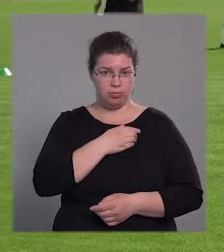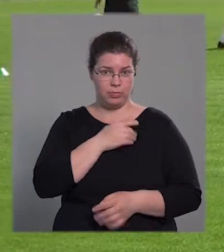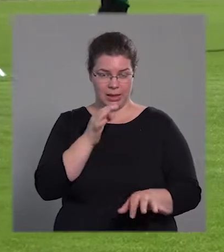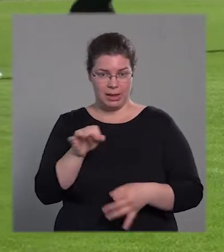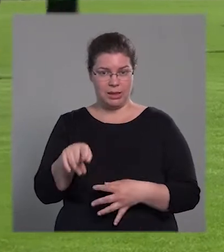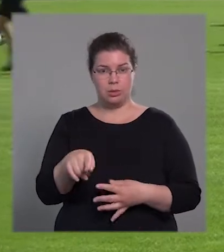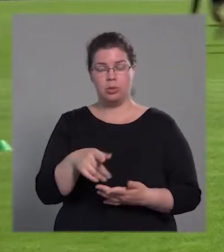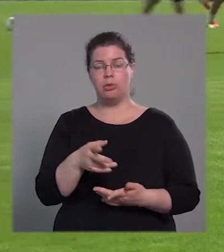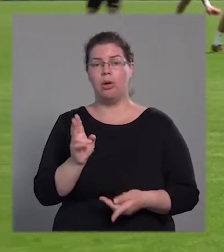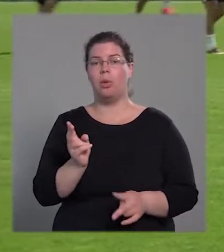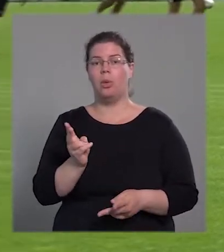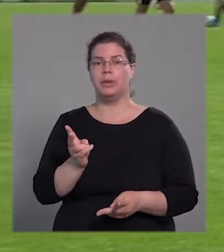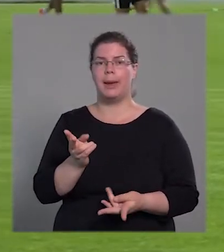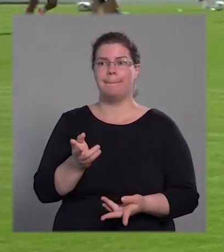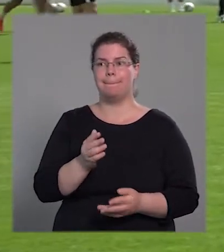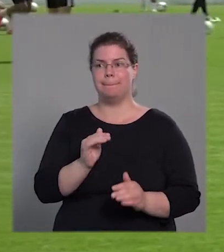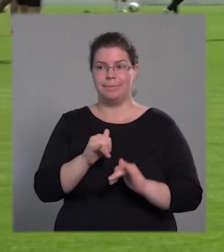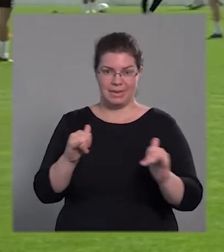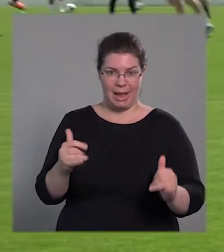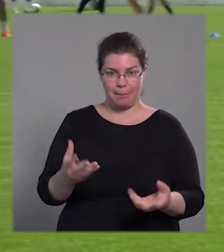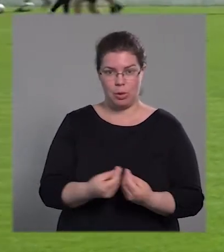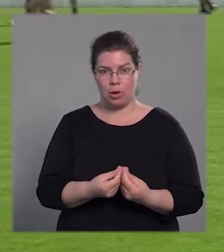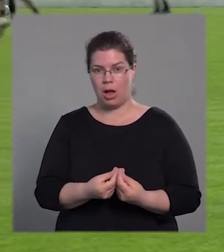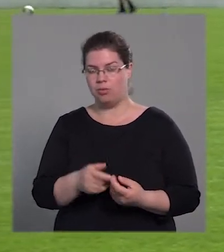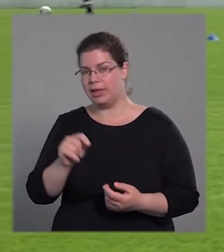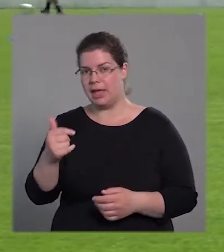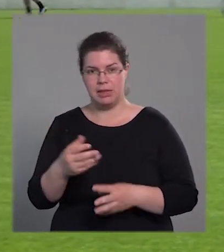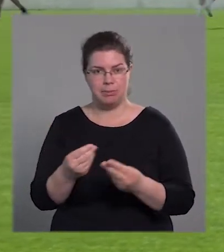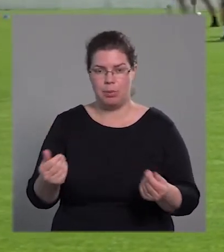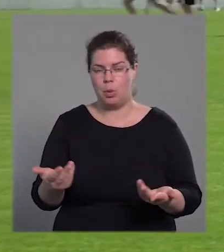hogy esetleg táborokkal vagy egyéb módon